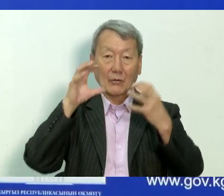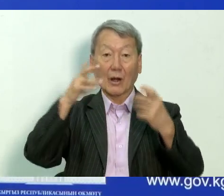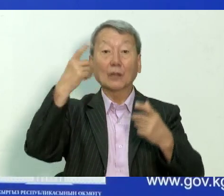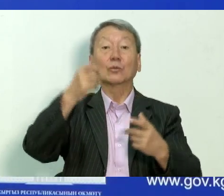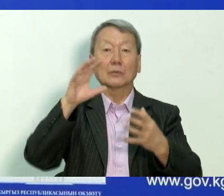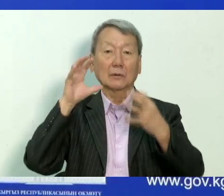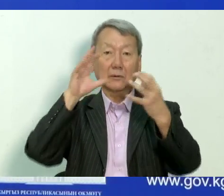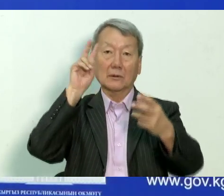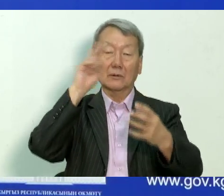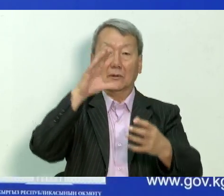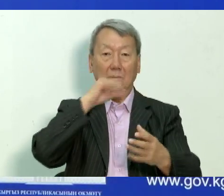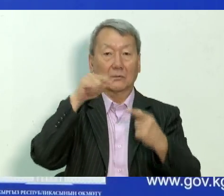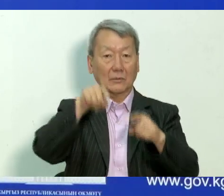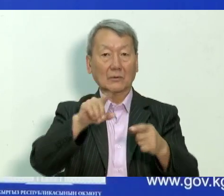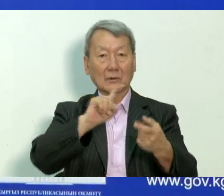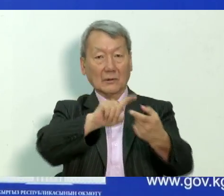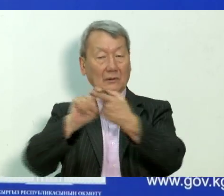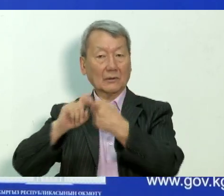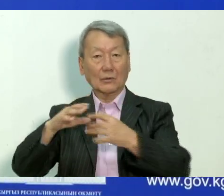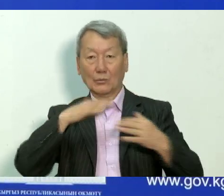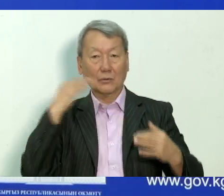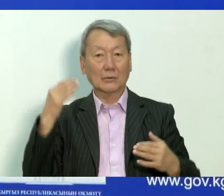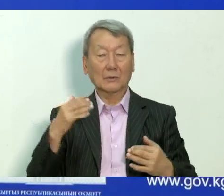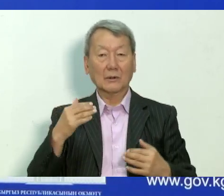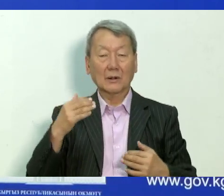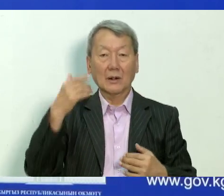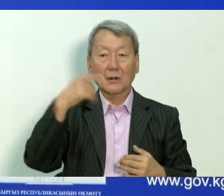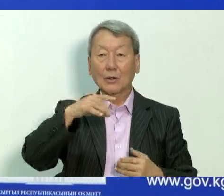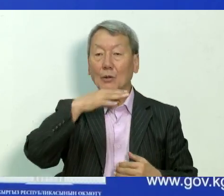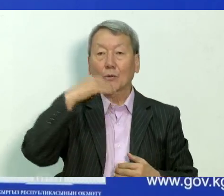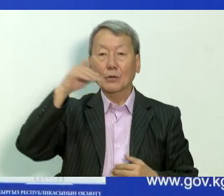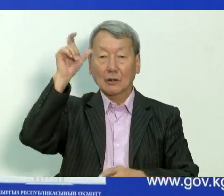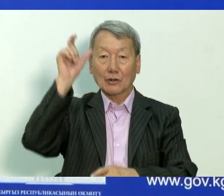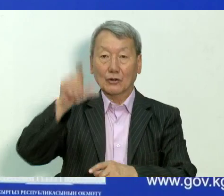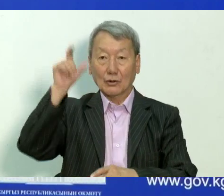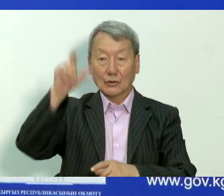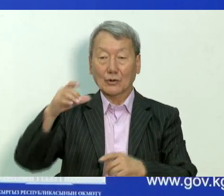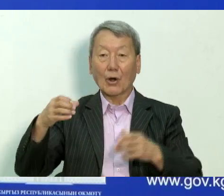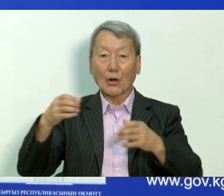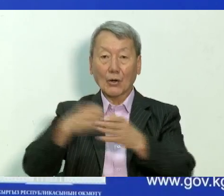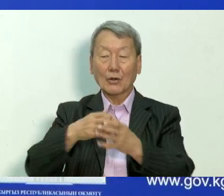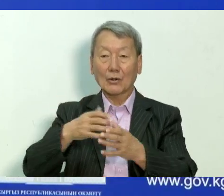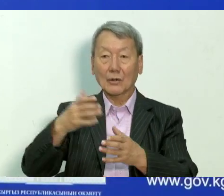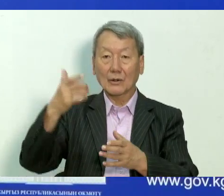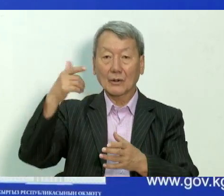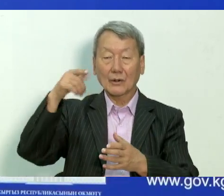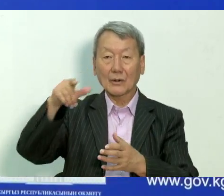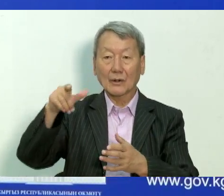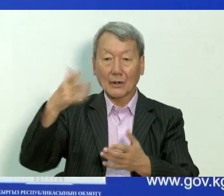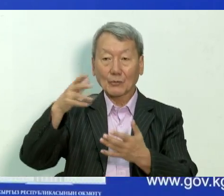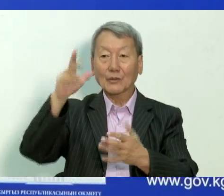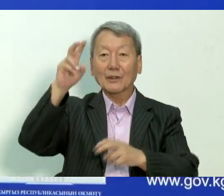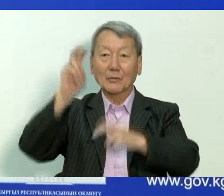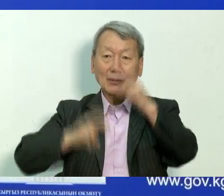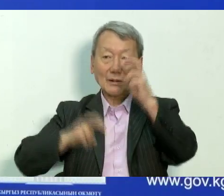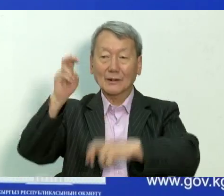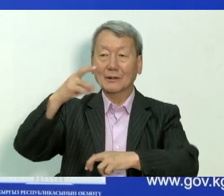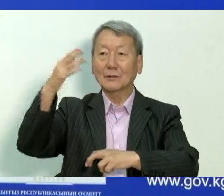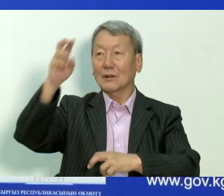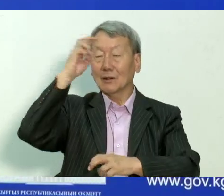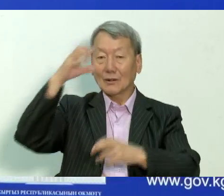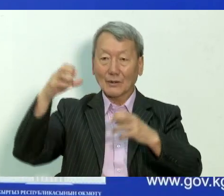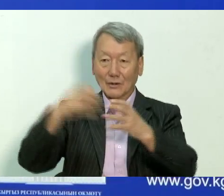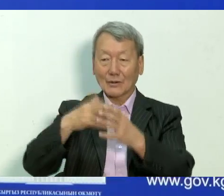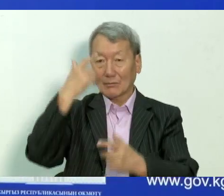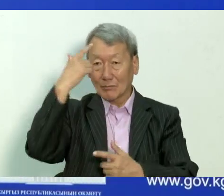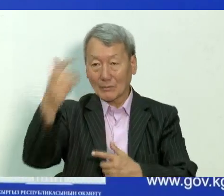жатат. Бүгүнкү күнгө чейин бир топ компанияларды айыпка жыгуу, ошондой эле алардын иштерин